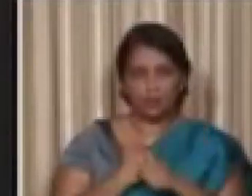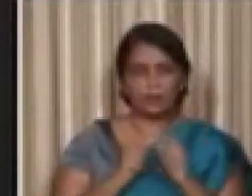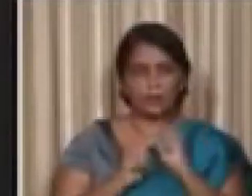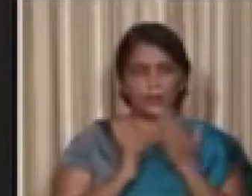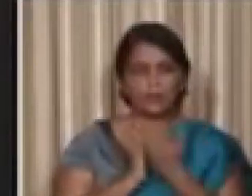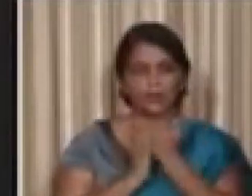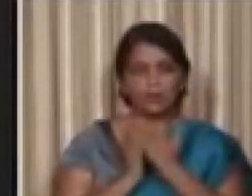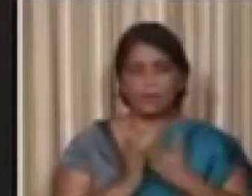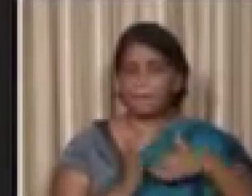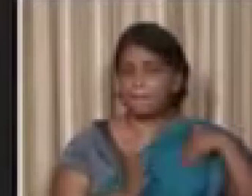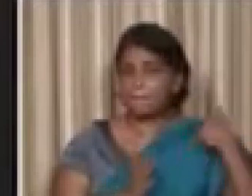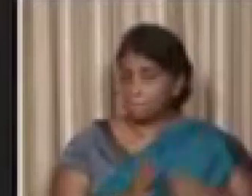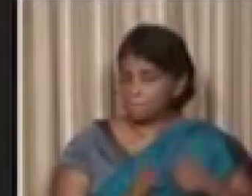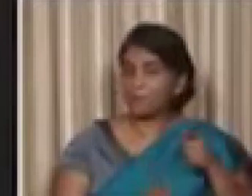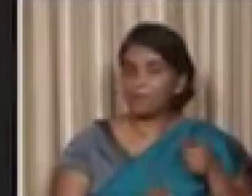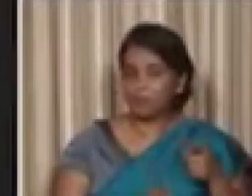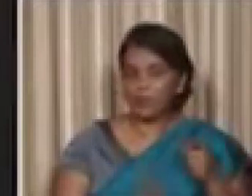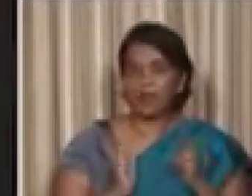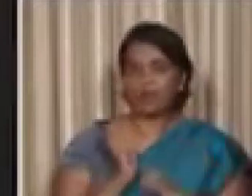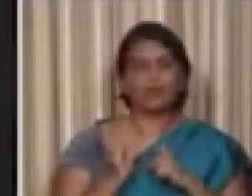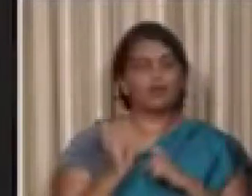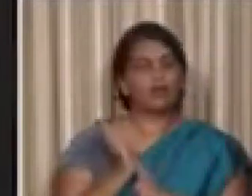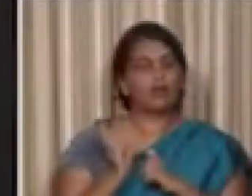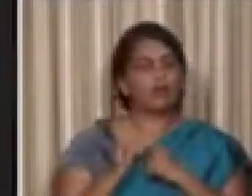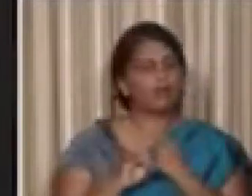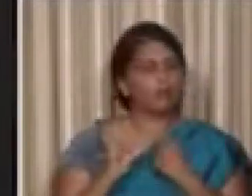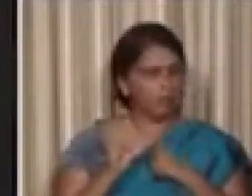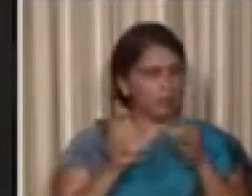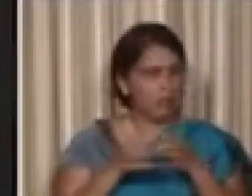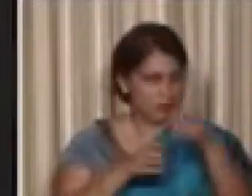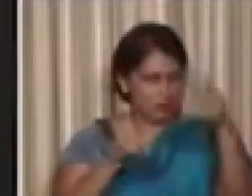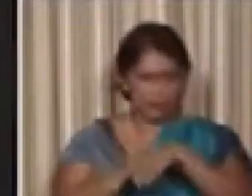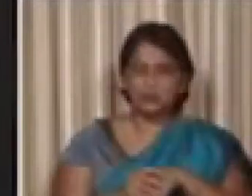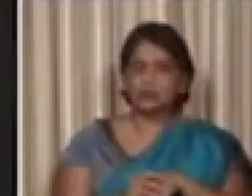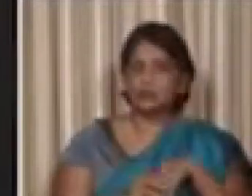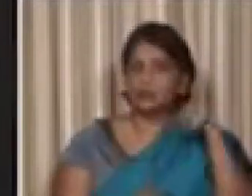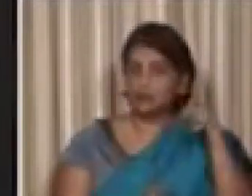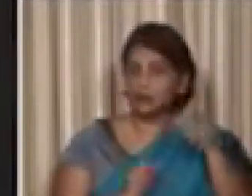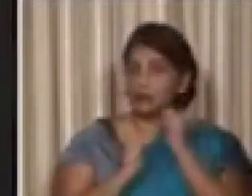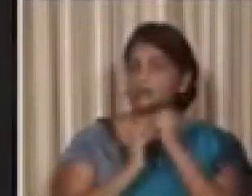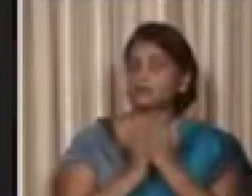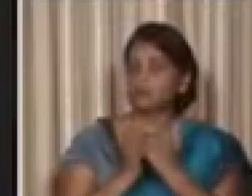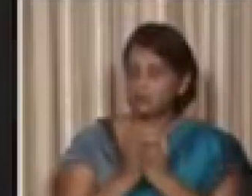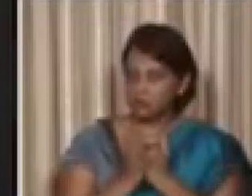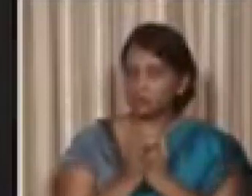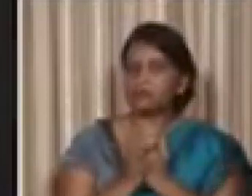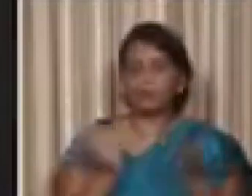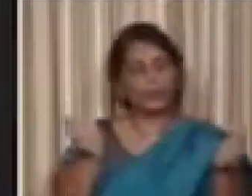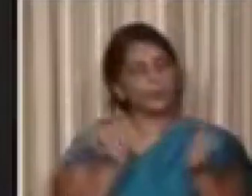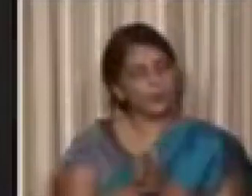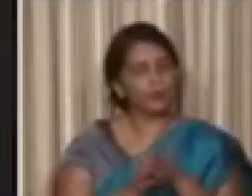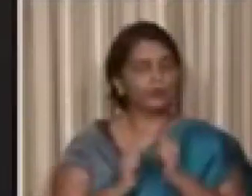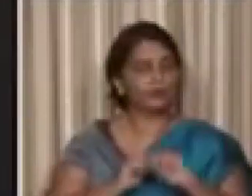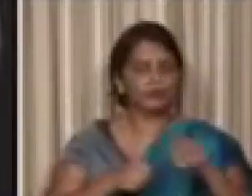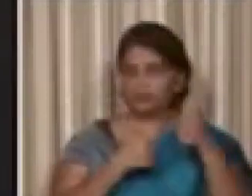කණ්ඩායමේ ප්‍රධානී හිටියේ නාලකොඩ හේවා මැතිතුමා. මම දන්න විදියට ඒ එතුමාගේ වැඩපිළිවෙලක් තමයි, එතුමත් එක්ක එකතු වෙලා තමයි ගියේ.